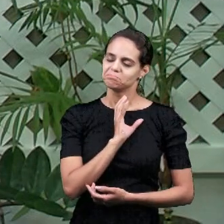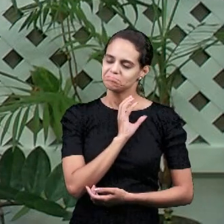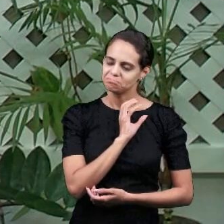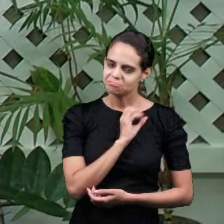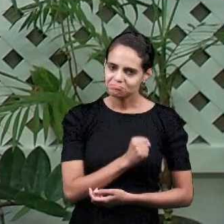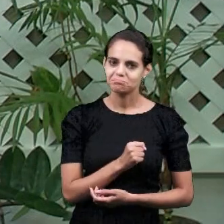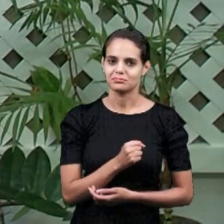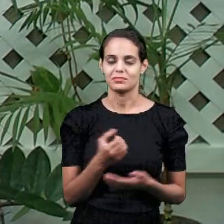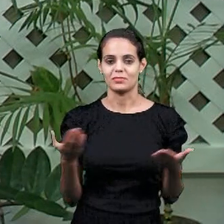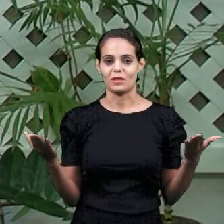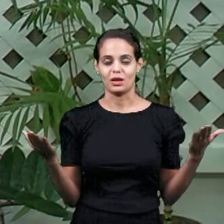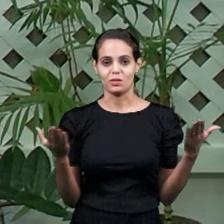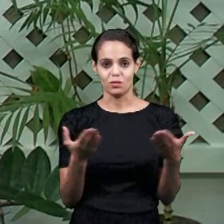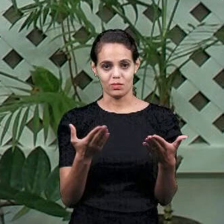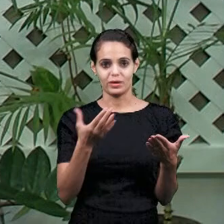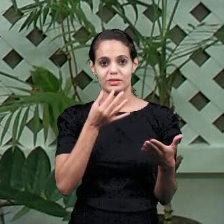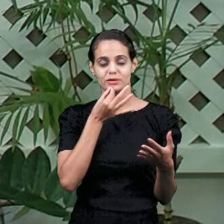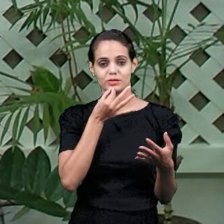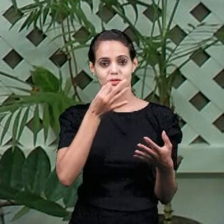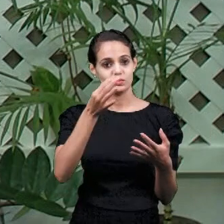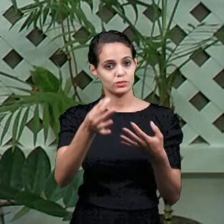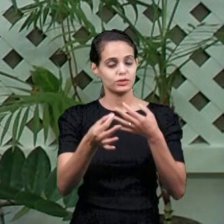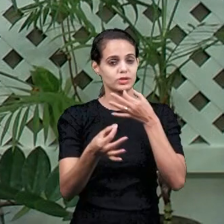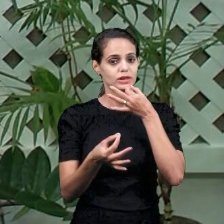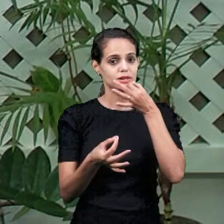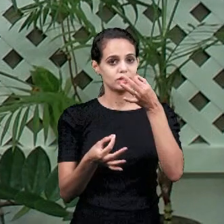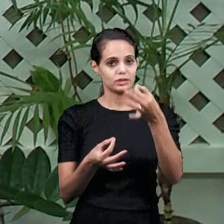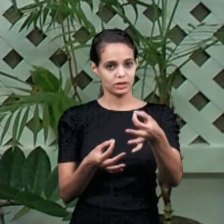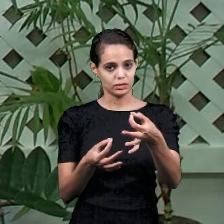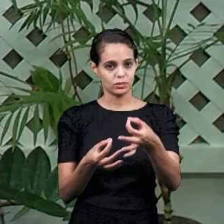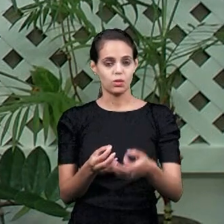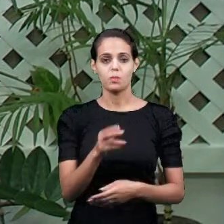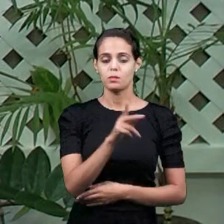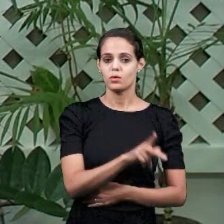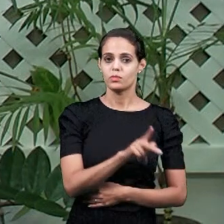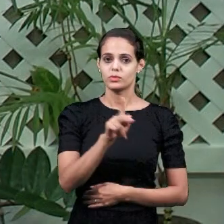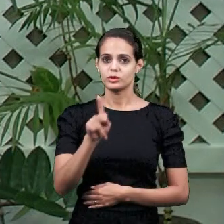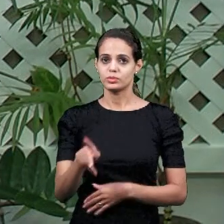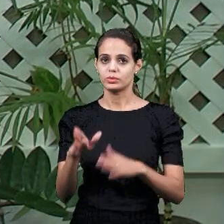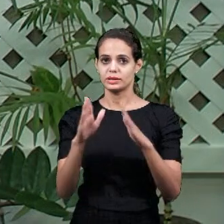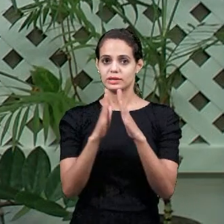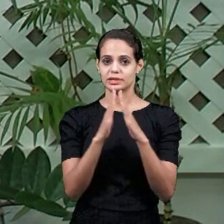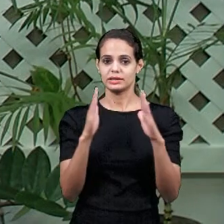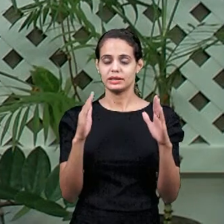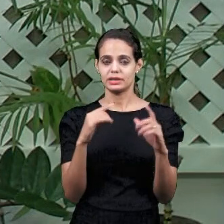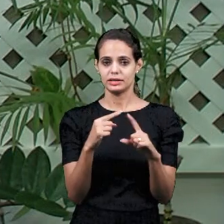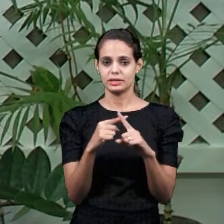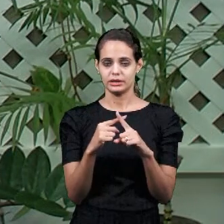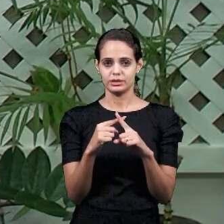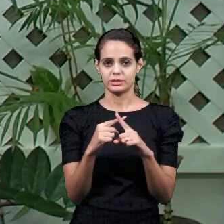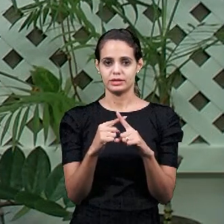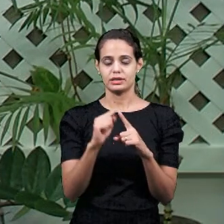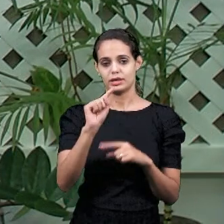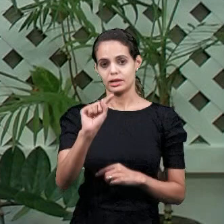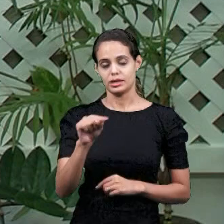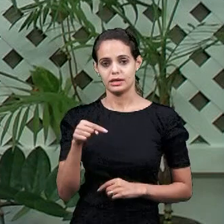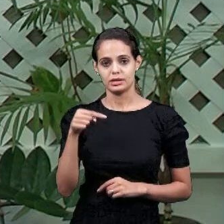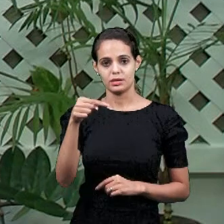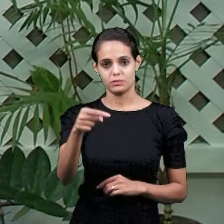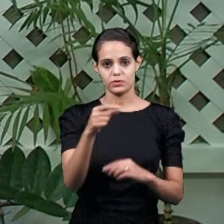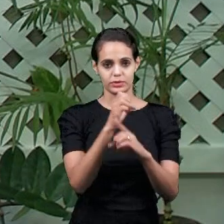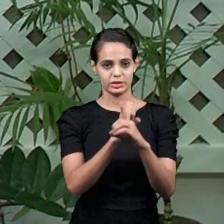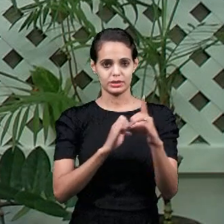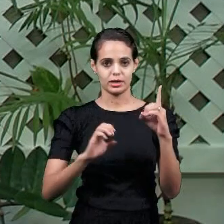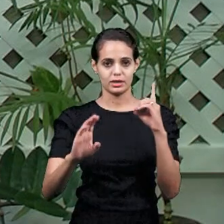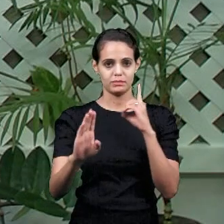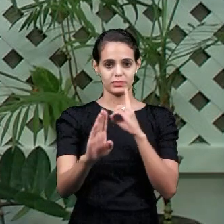afin que les professeurs, les églises, juste après l'école biblique dominicale, après les questions, prenez